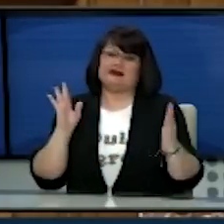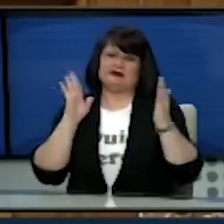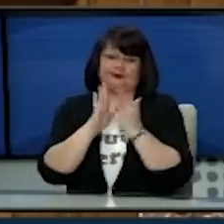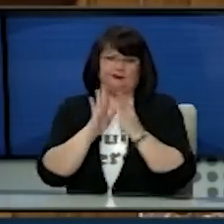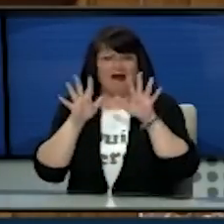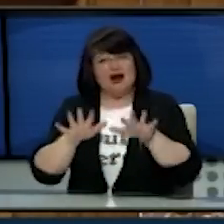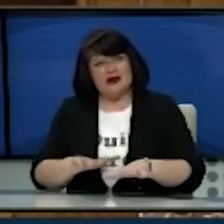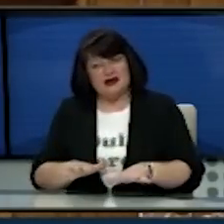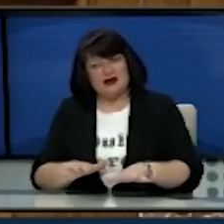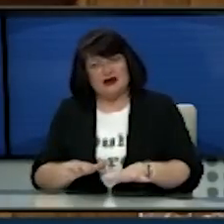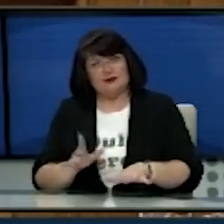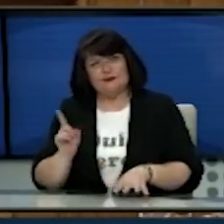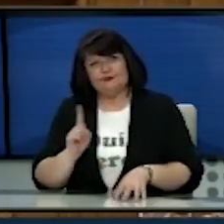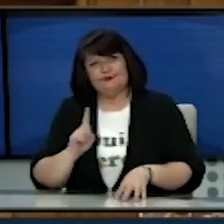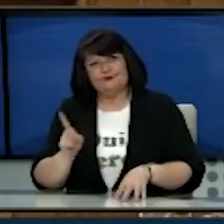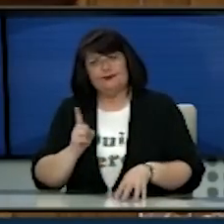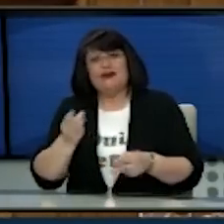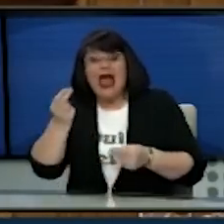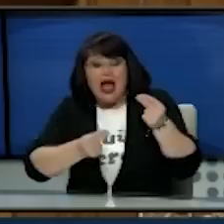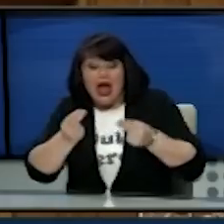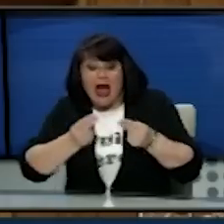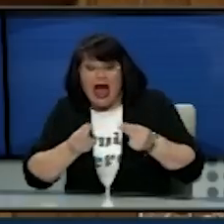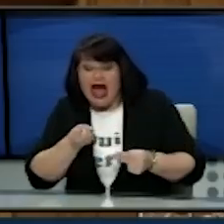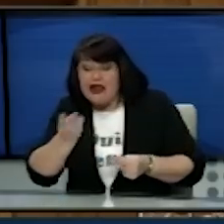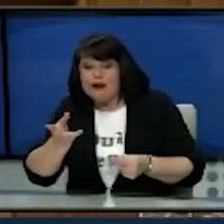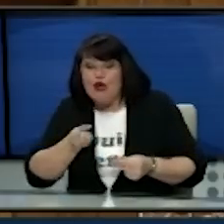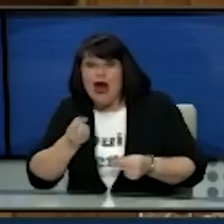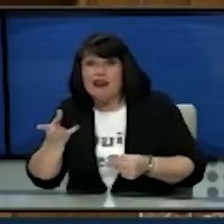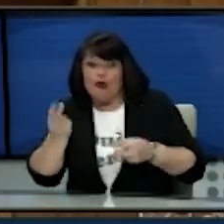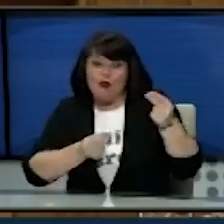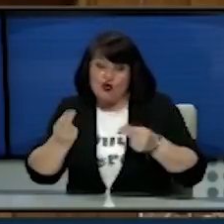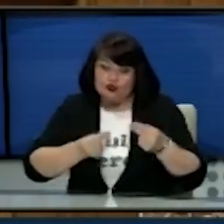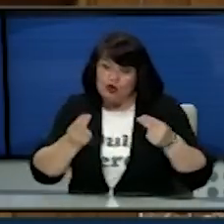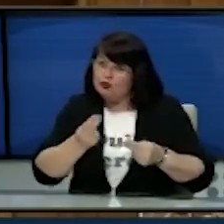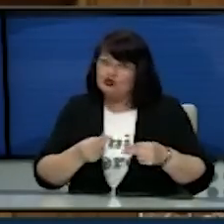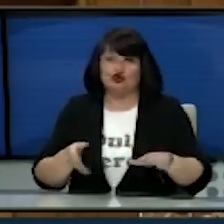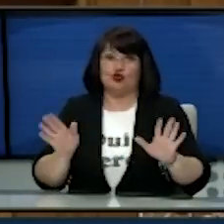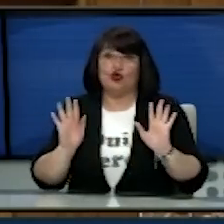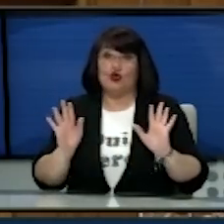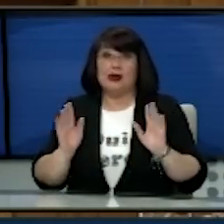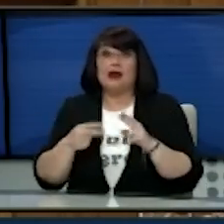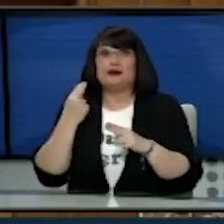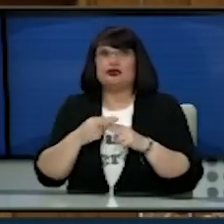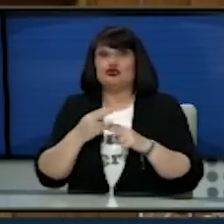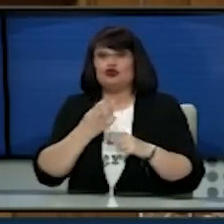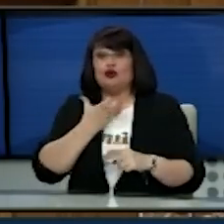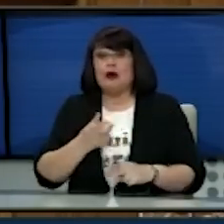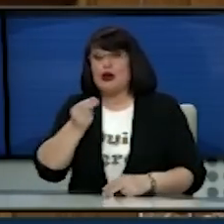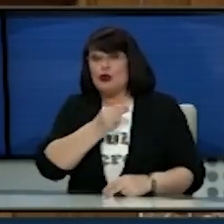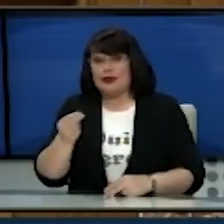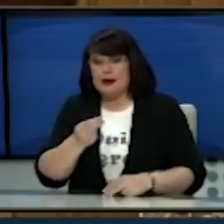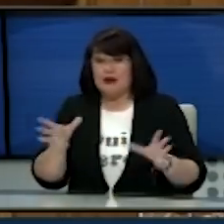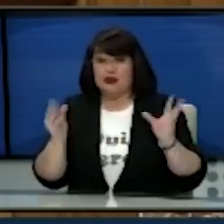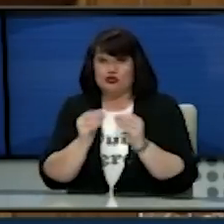αντιμετωπίζουμε την ανεργία ως αριθμητικό δημοσιονομικό στοιχείο, αλλά ως κρίσιμο ζήτημα που